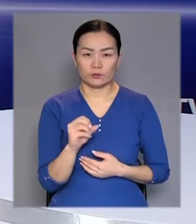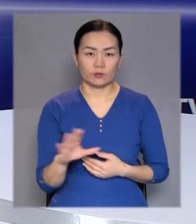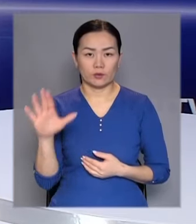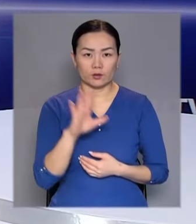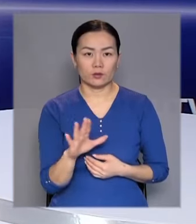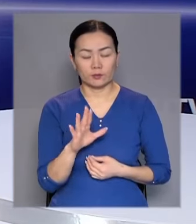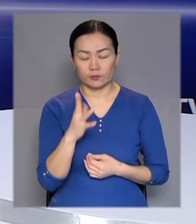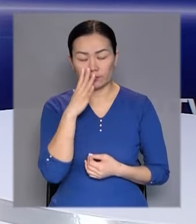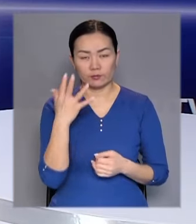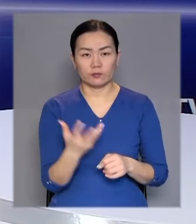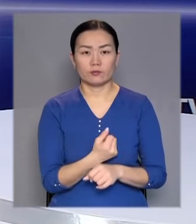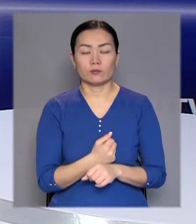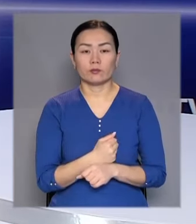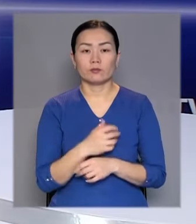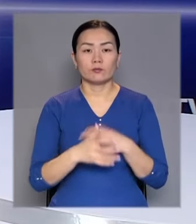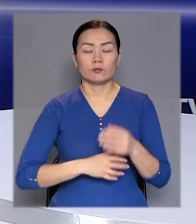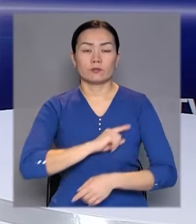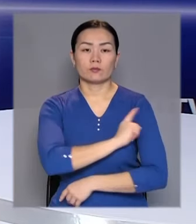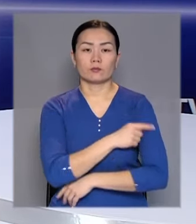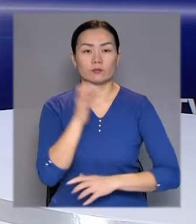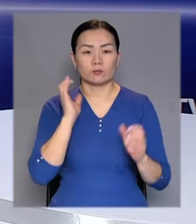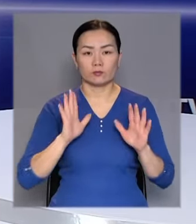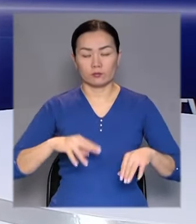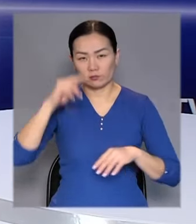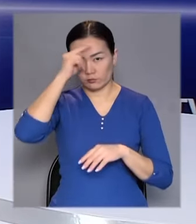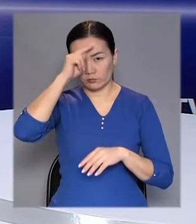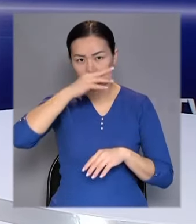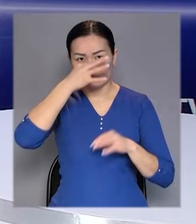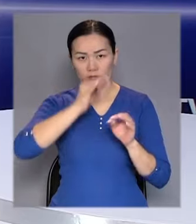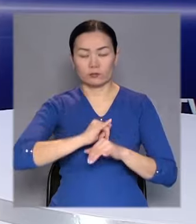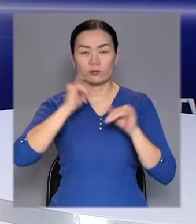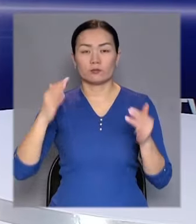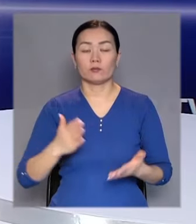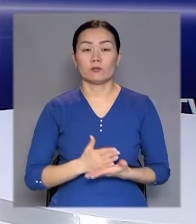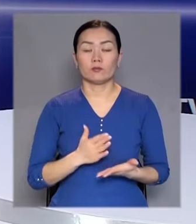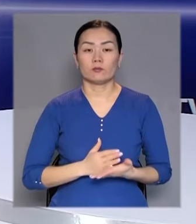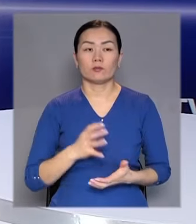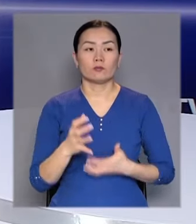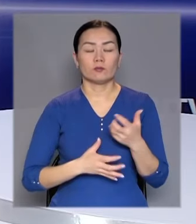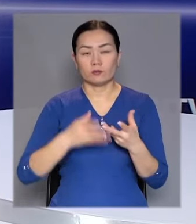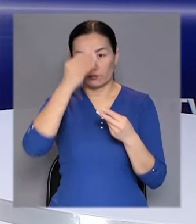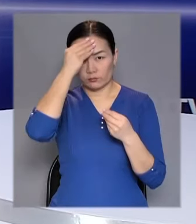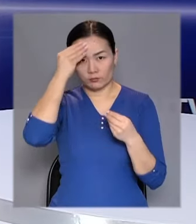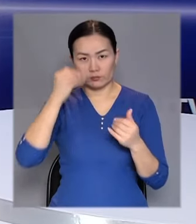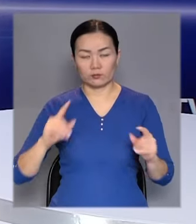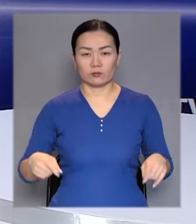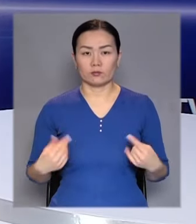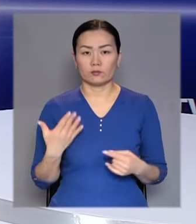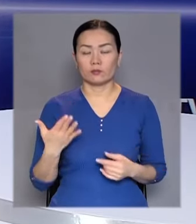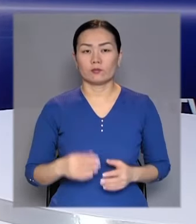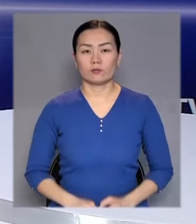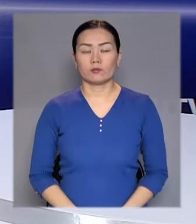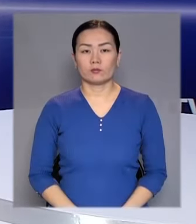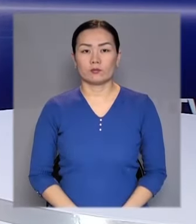елдерінде академиялық ұтқырлықпен әлемдегі ең мықты университетте оқып, тәжірибемен білімді алмасып, жаһандық көзқарасын қалыптастыруға